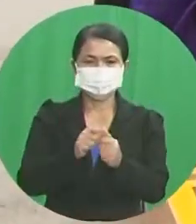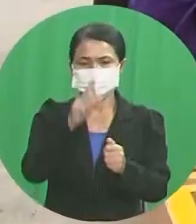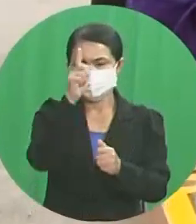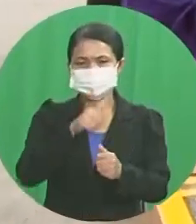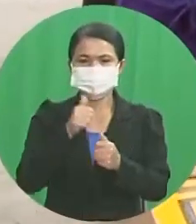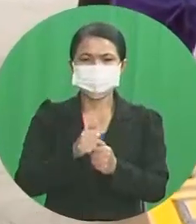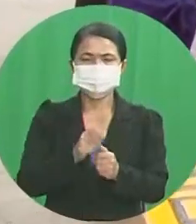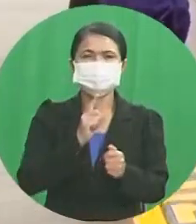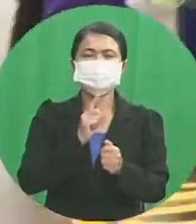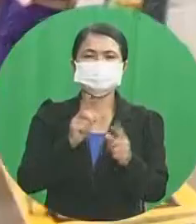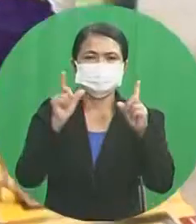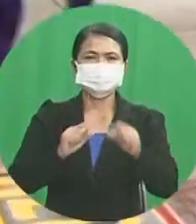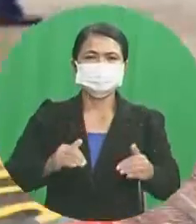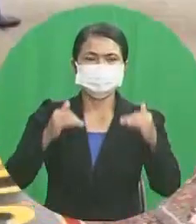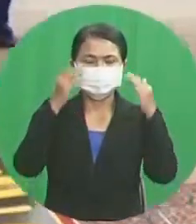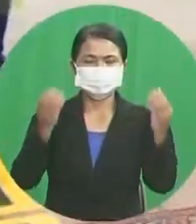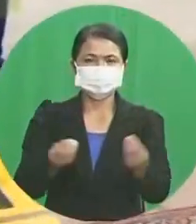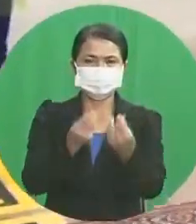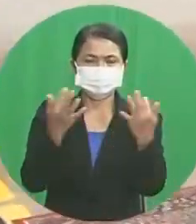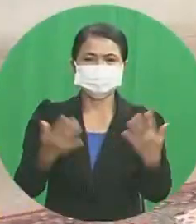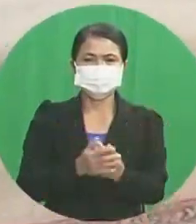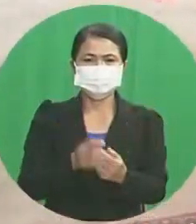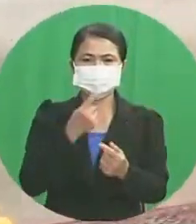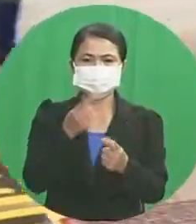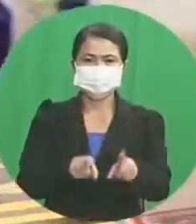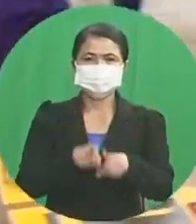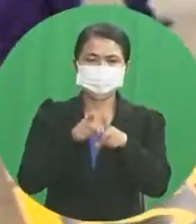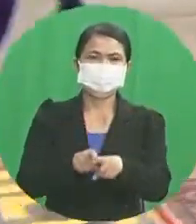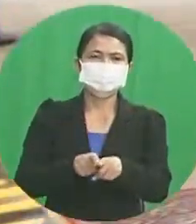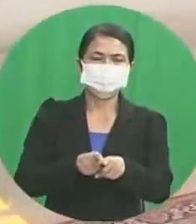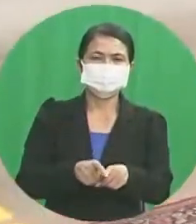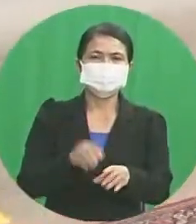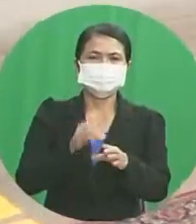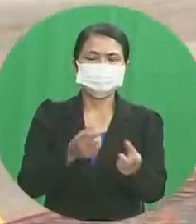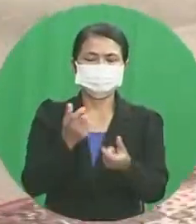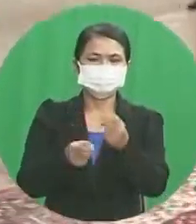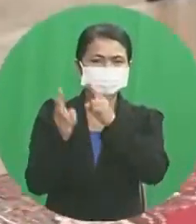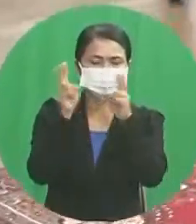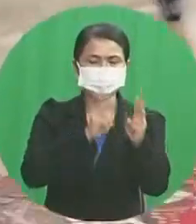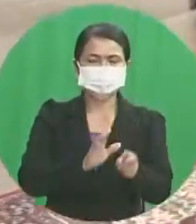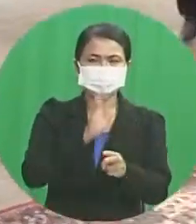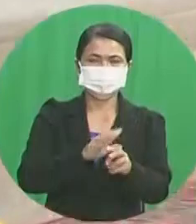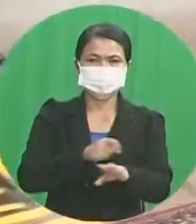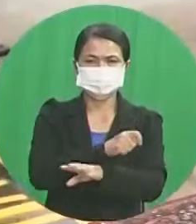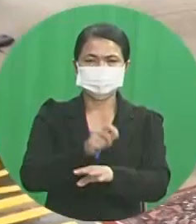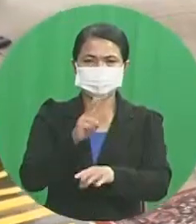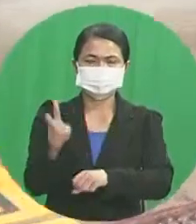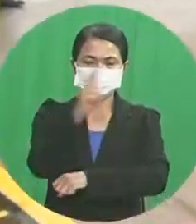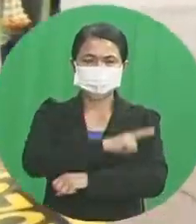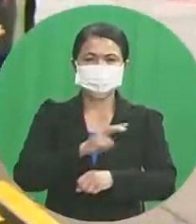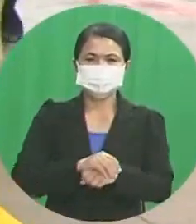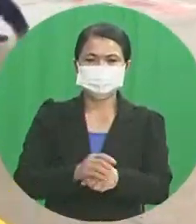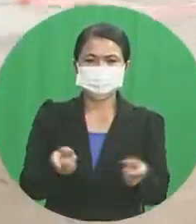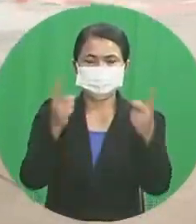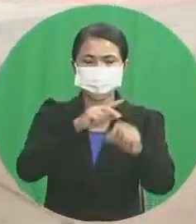ទាវដែលជាអិសរជនជាន់ខ្ពស់ជាច្រើនរូបទៀតគូបញ្ជាក់ផងដែរថានៅក្នុងដំណើរទស្សនកិច្ចផ្លូវការរយៈពេល2ថ្ងៃម